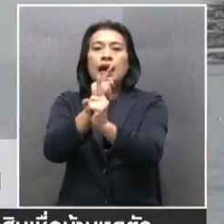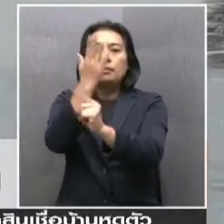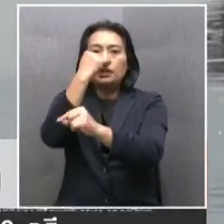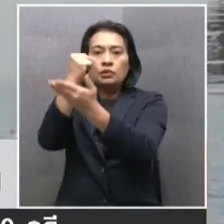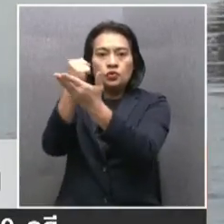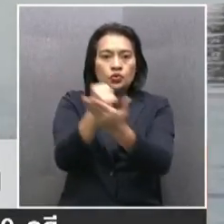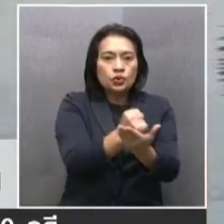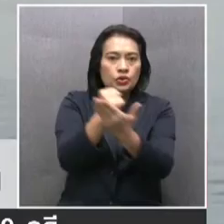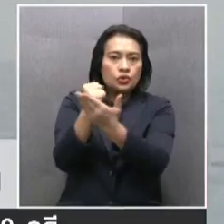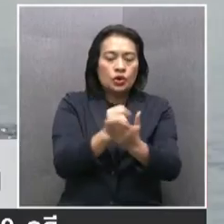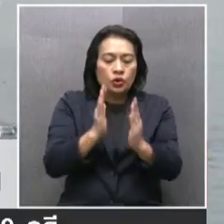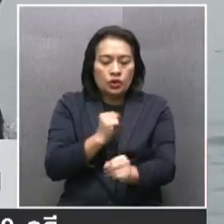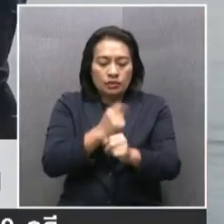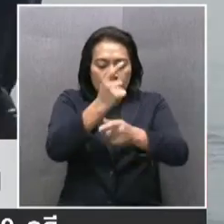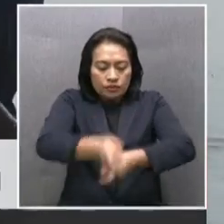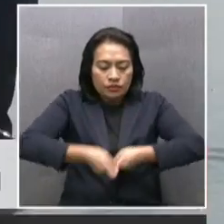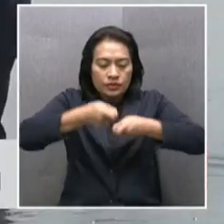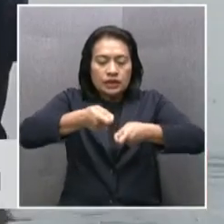มาโดยตลอดครับ